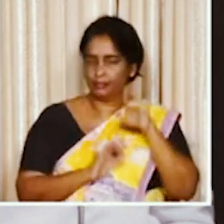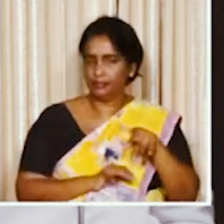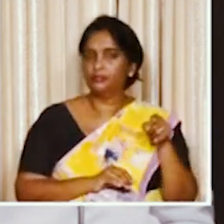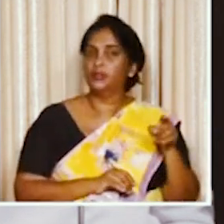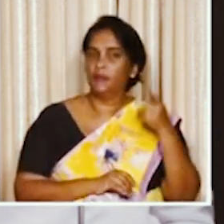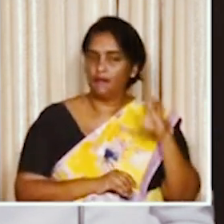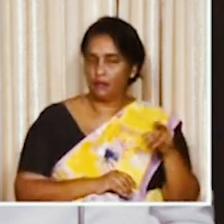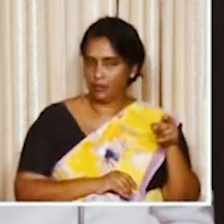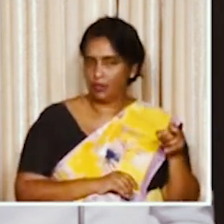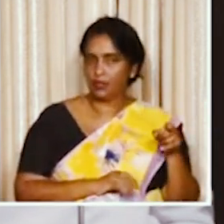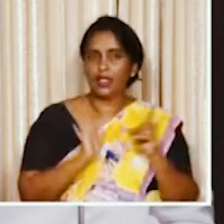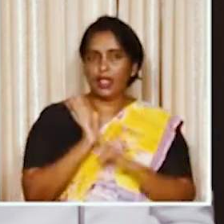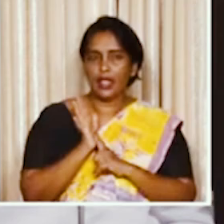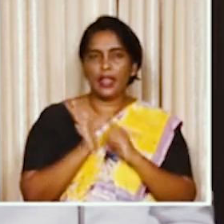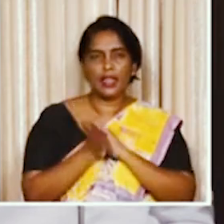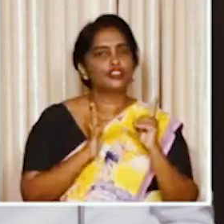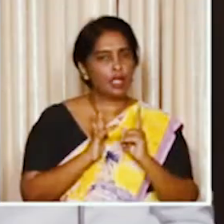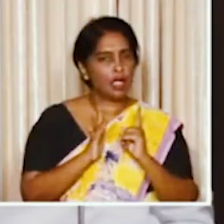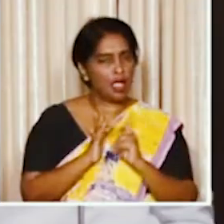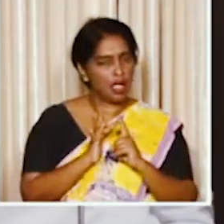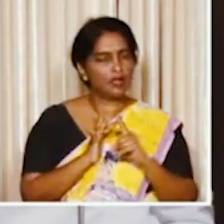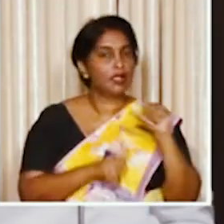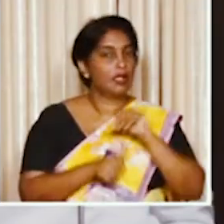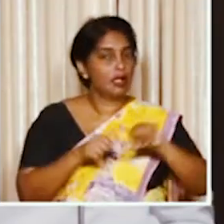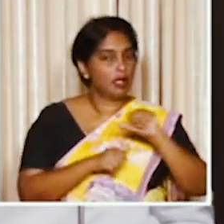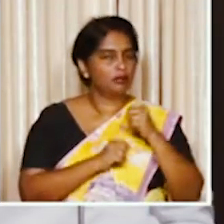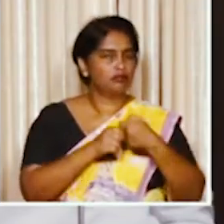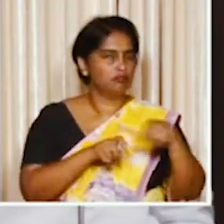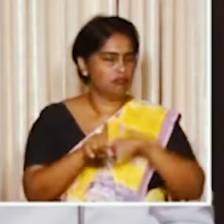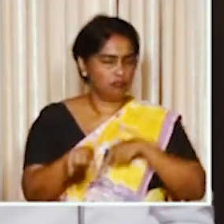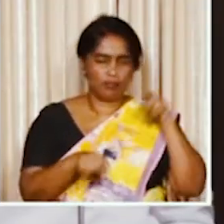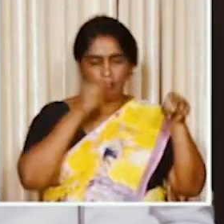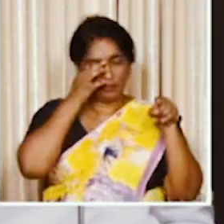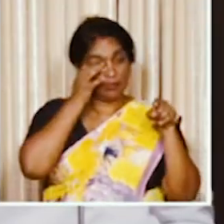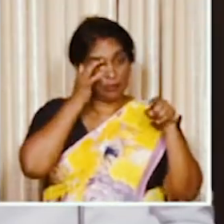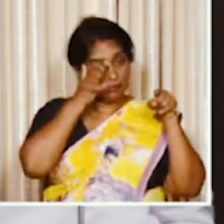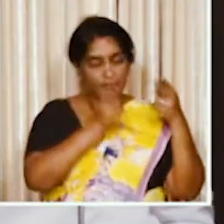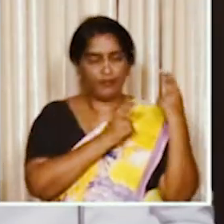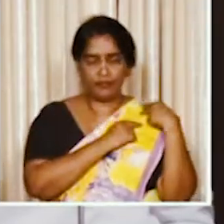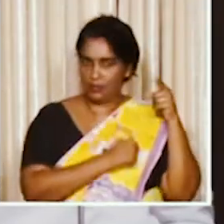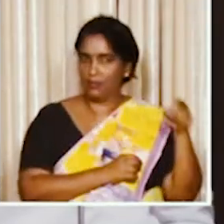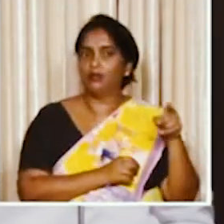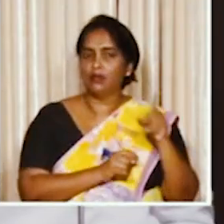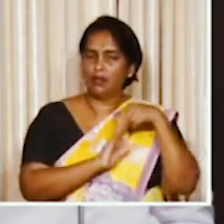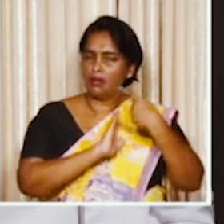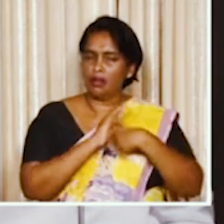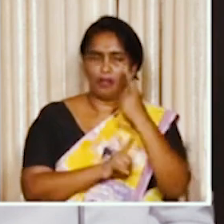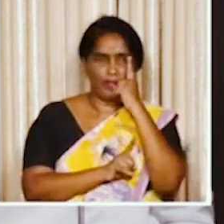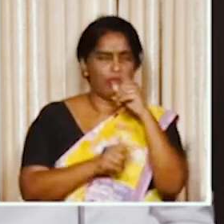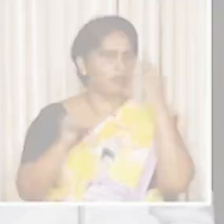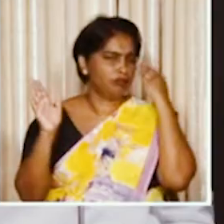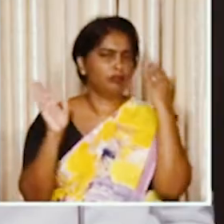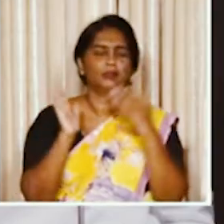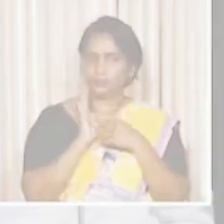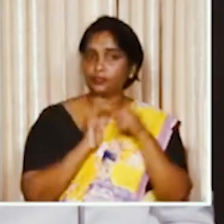வேண்டிய கடமைப்பாடு இருக்கிறது என்பதை நான் உங்களுக்கு ஞாபகப்படுத்த வேண்டும். இந்த நாட்டில் இருக்கின்ற ஒரே நிறுவனம் என்ற காரணத்தினால் அந்த நிறுவனத்தின் ஊடாக நடக்கின்ற இந்த